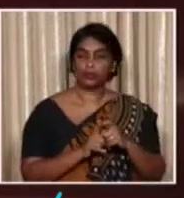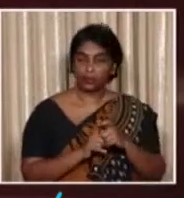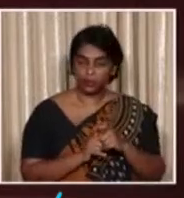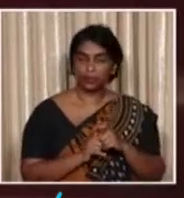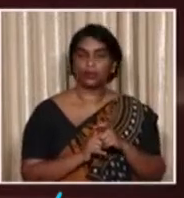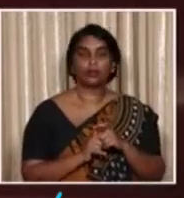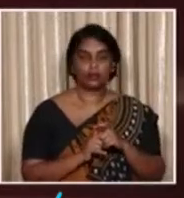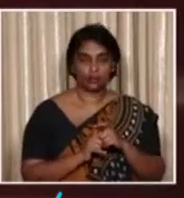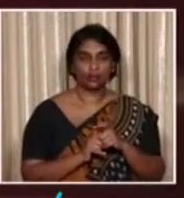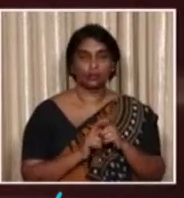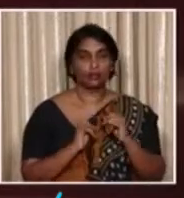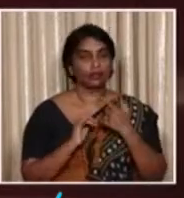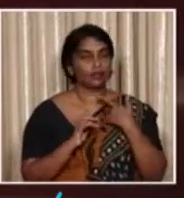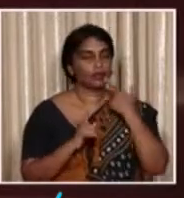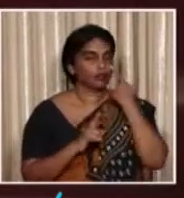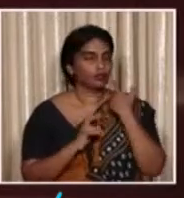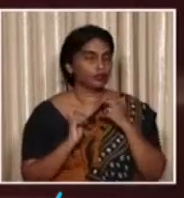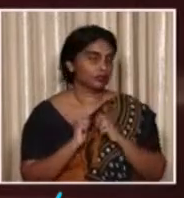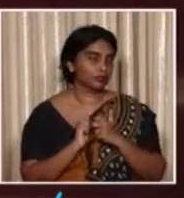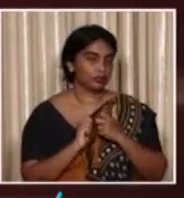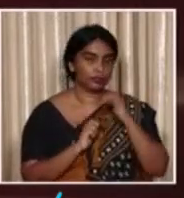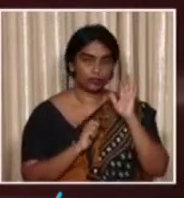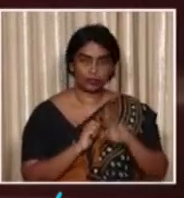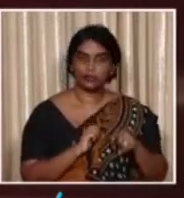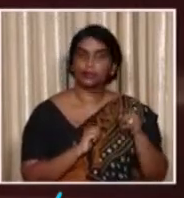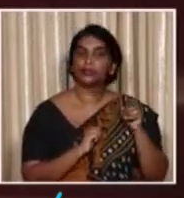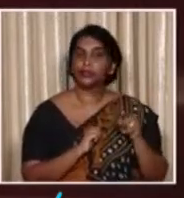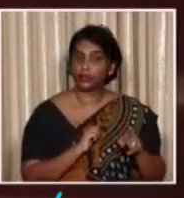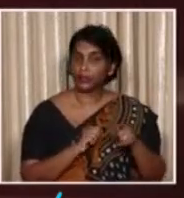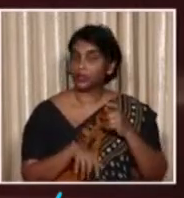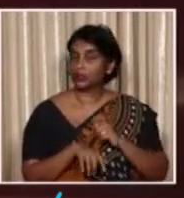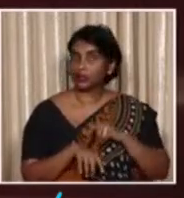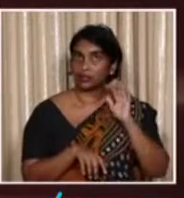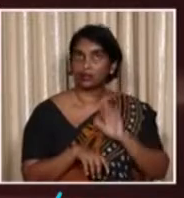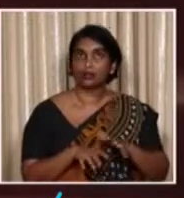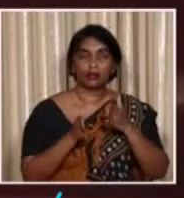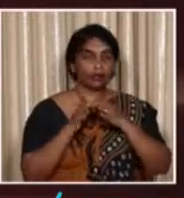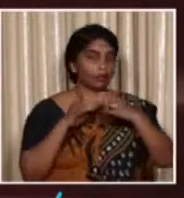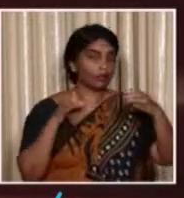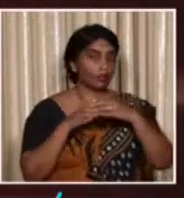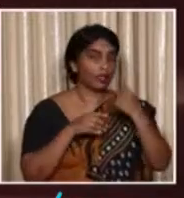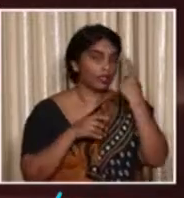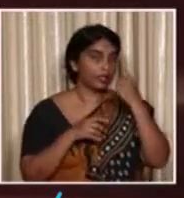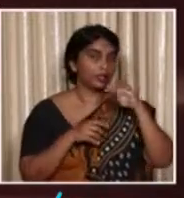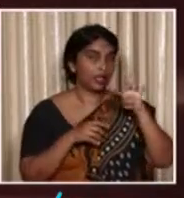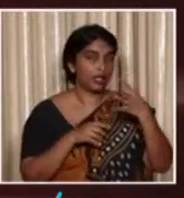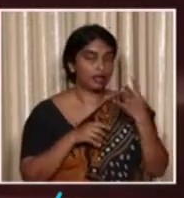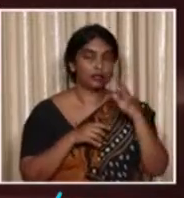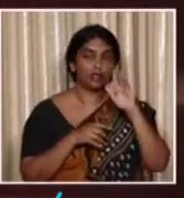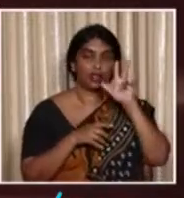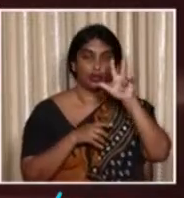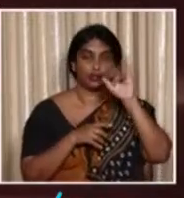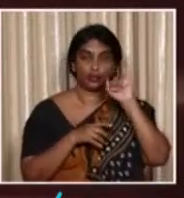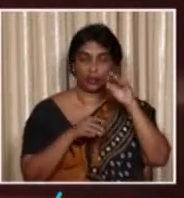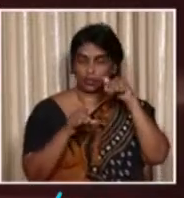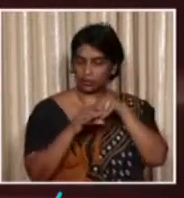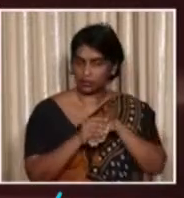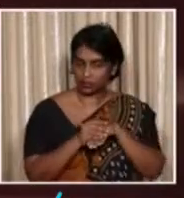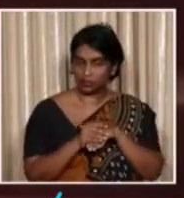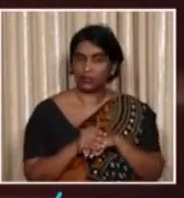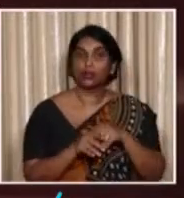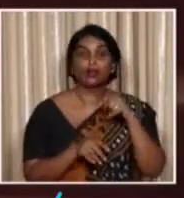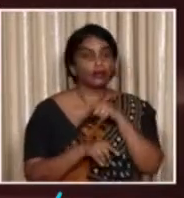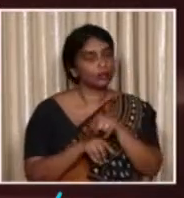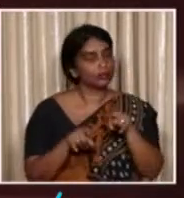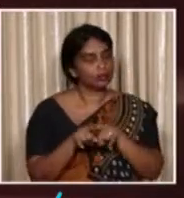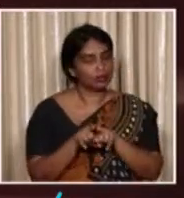බරපතල සහ දරුණුම ඛේදවාචකය වුණා. එම අවස්ථාවේ බහලුම් 1486ක් මෙහි පැවතුණා.